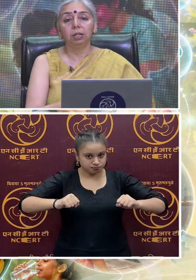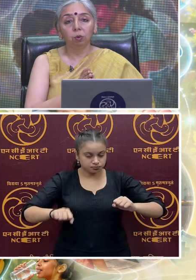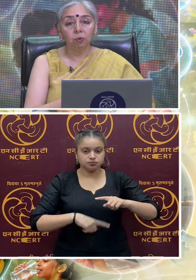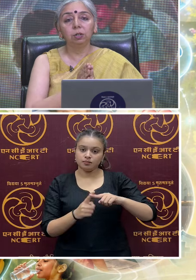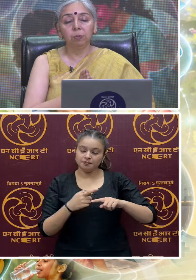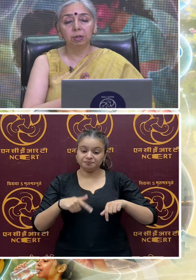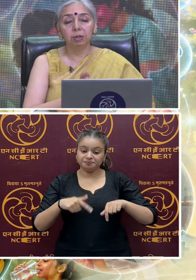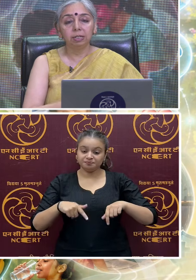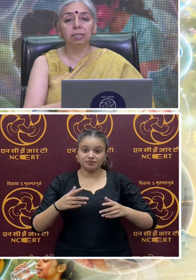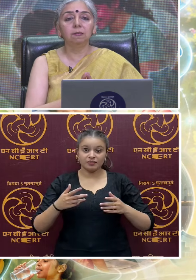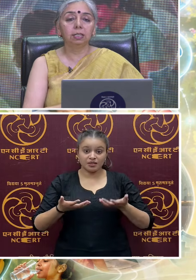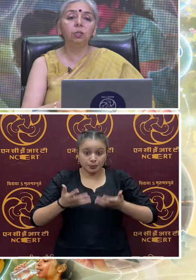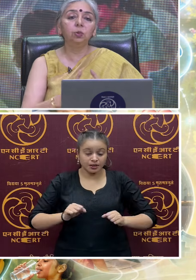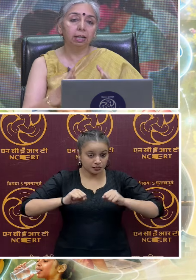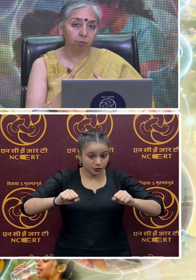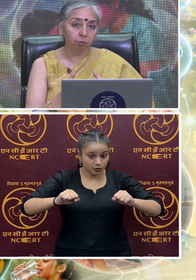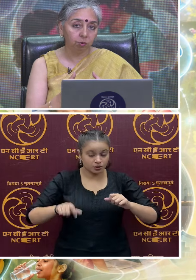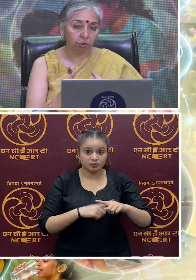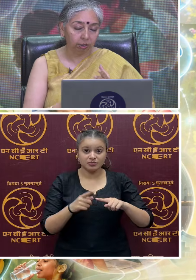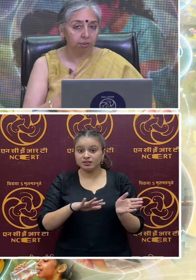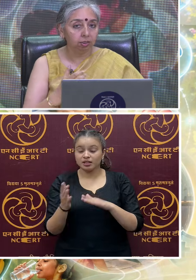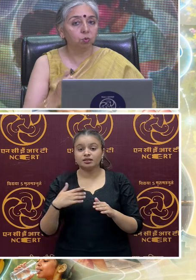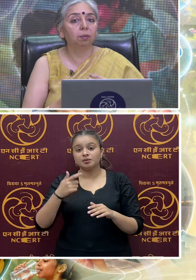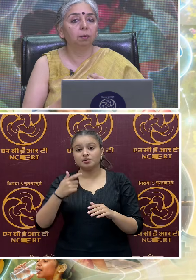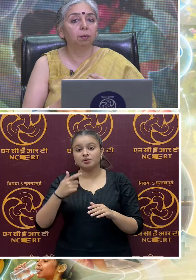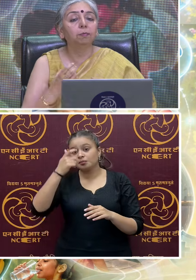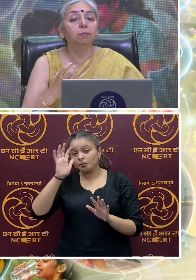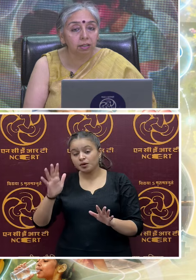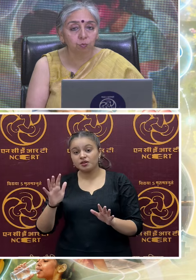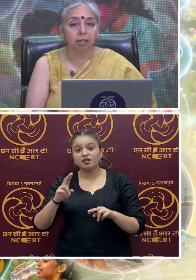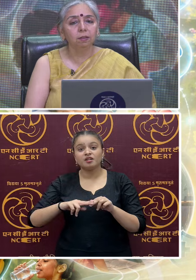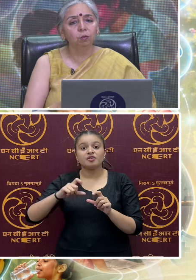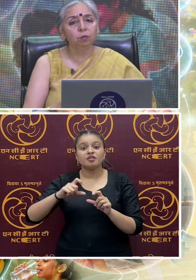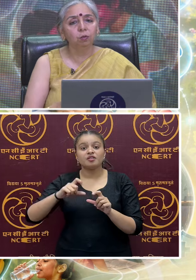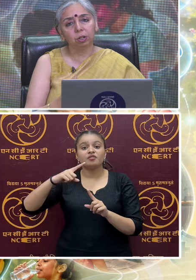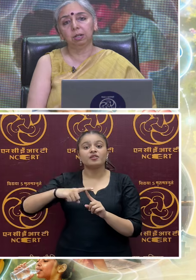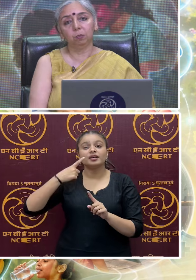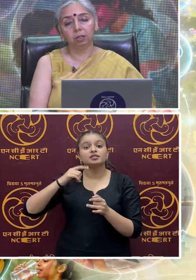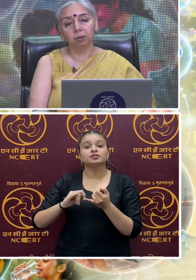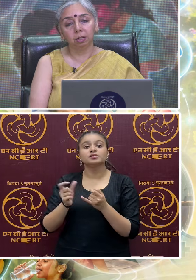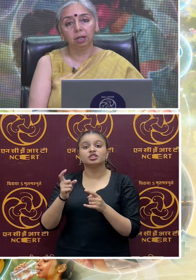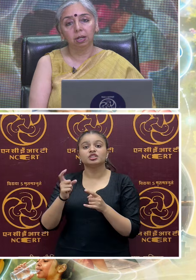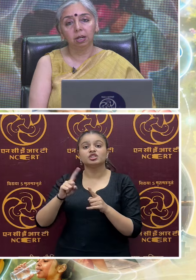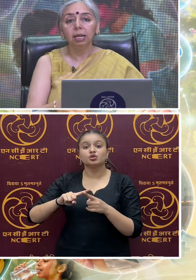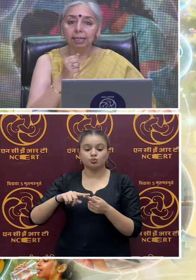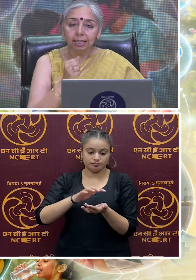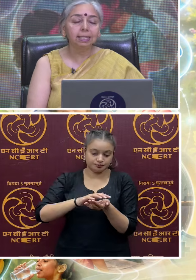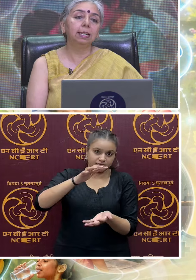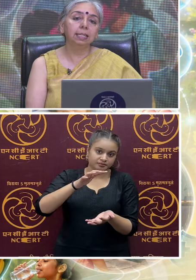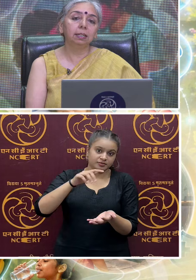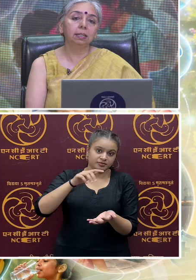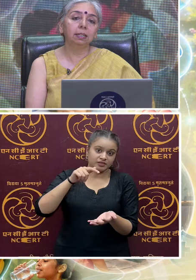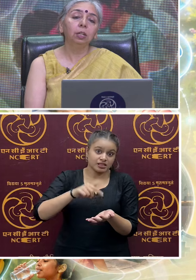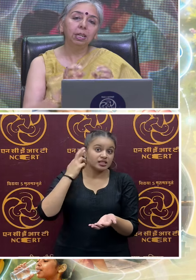और ये ओवरवेट एंड ओबेसिटी की वजह से जो एडिपोज टिश्यू है, जिसको हम फैट टिश्यू भी कहते हैं, वो बॉडी में एक्यूमुलेट हो रहा है। दिस